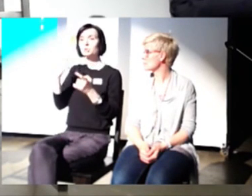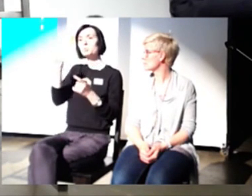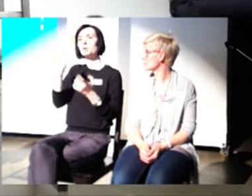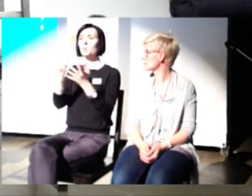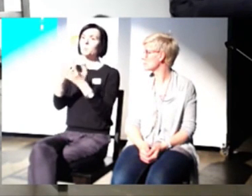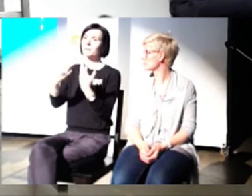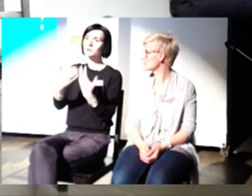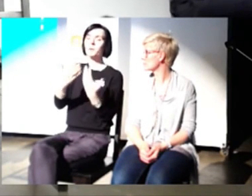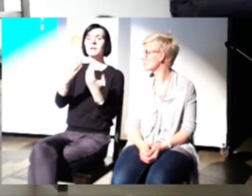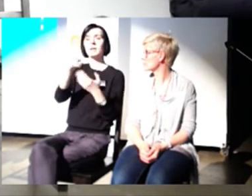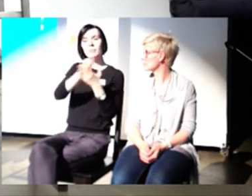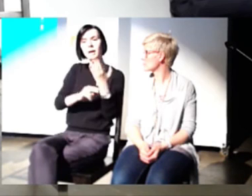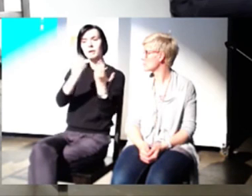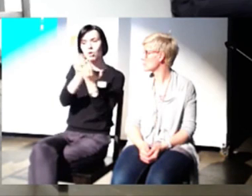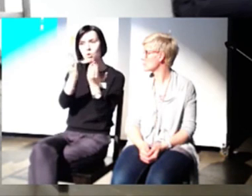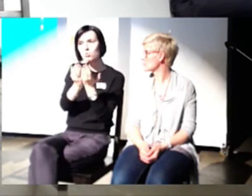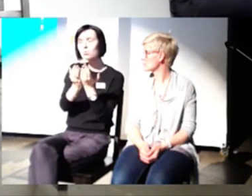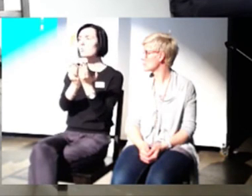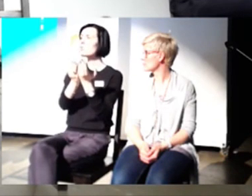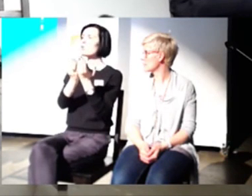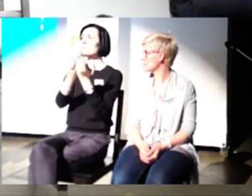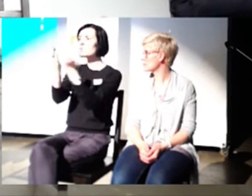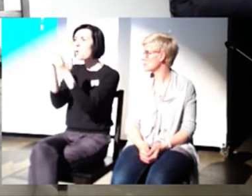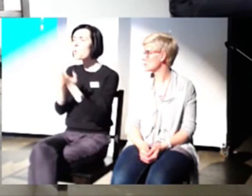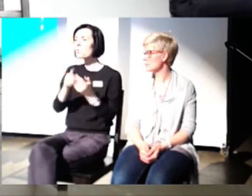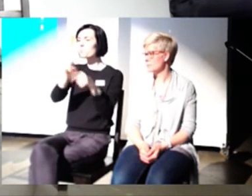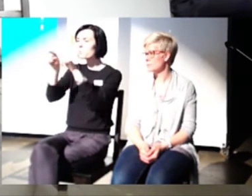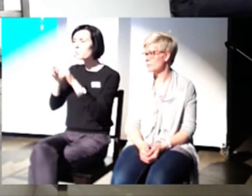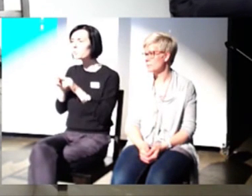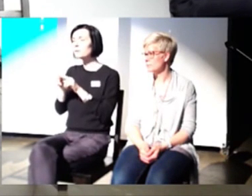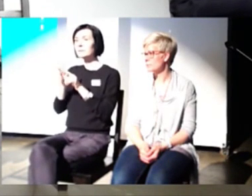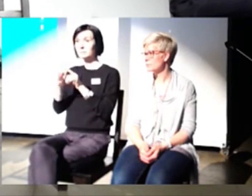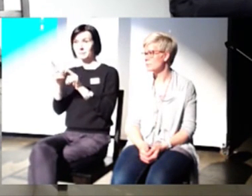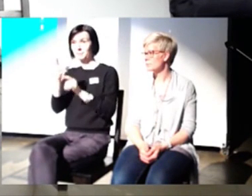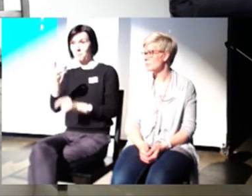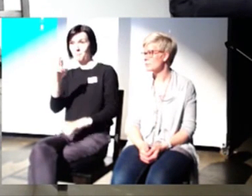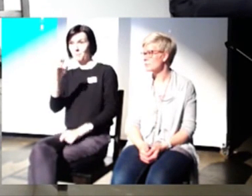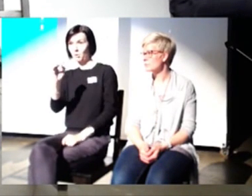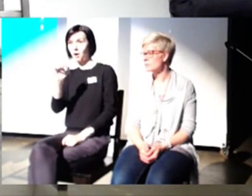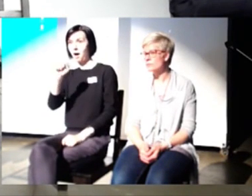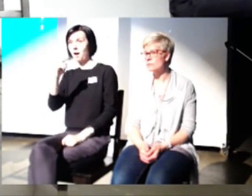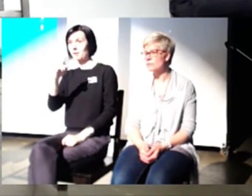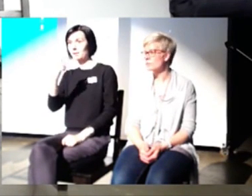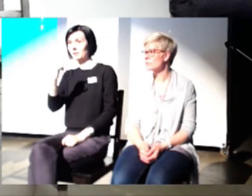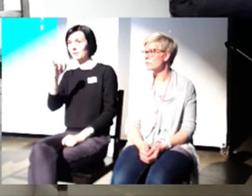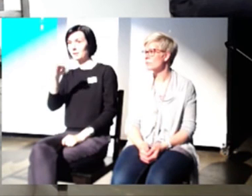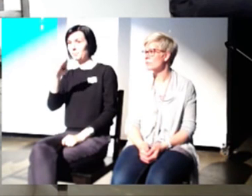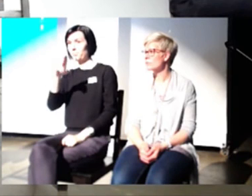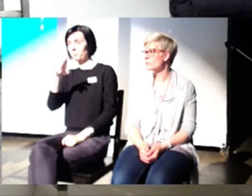poispäin. Ja sitten esimerkiksi ProArtibuksen lähellä on kaikenlaisia kouluja. Ja tietysti niin kuin sellaisia